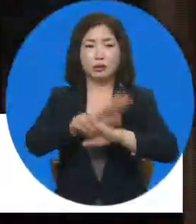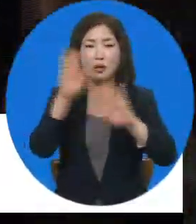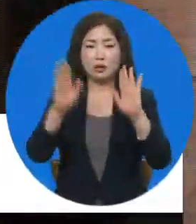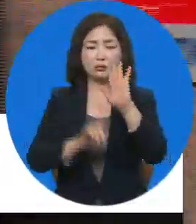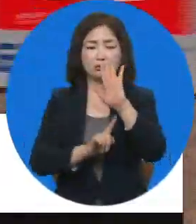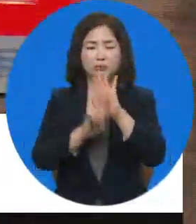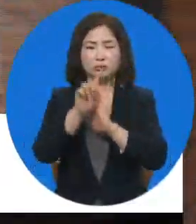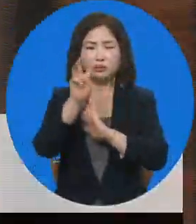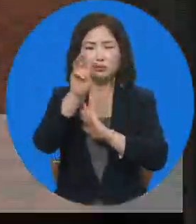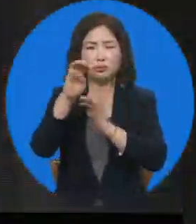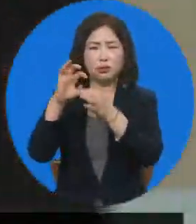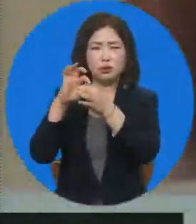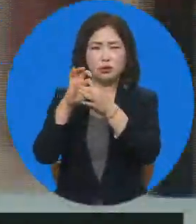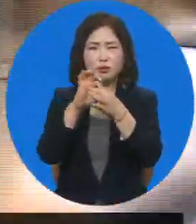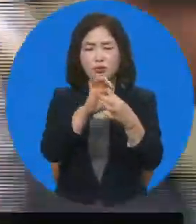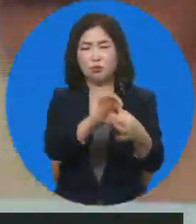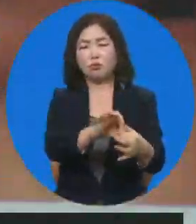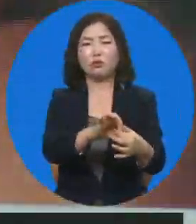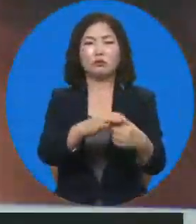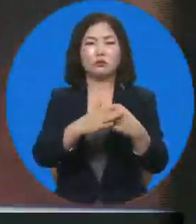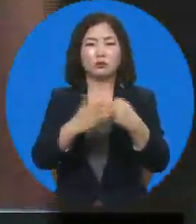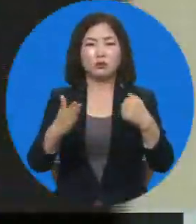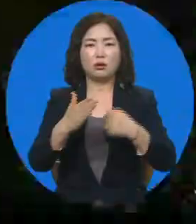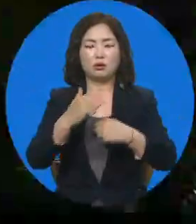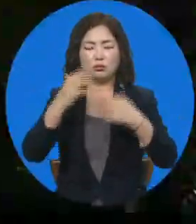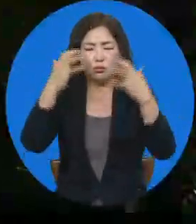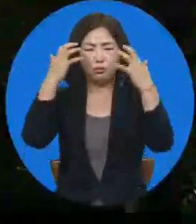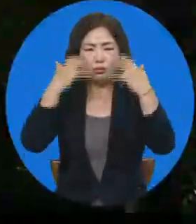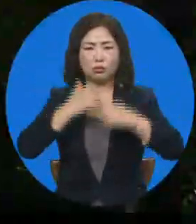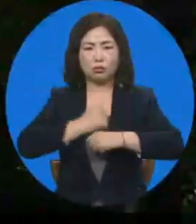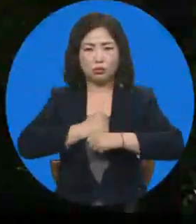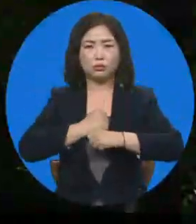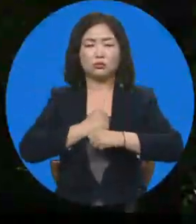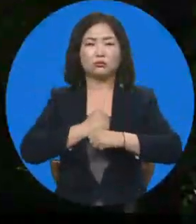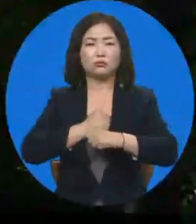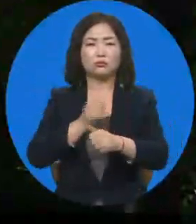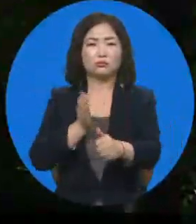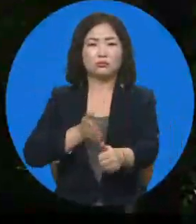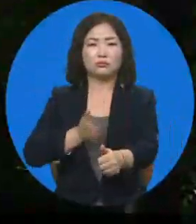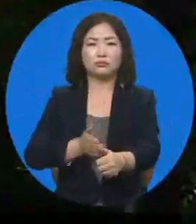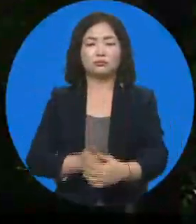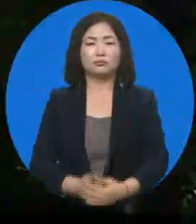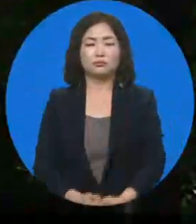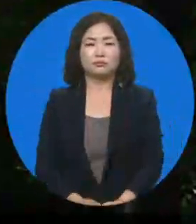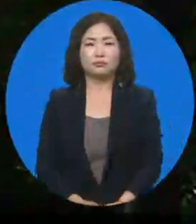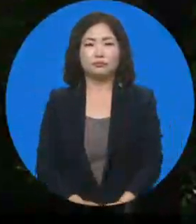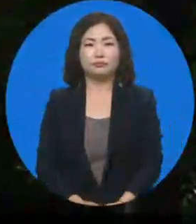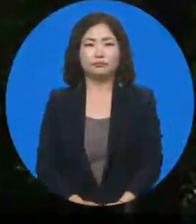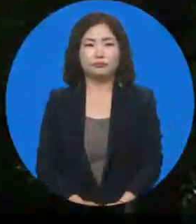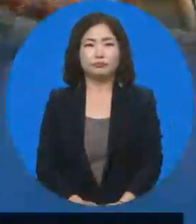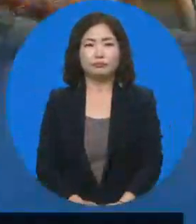30도를 웃도는 날씨가 이어지겠다 며 폭염 피해의 유의할 것을 당부했습니다